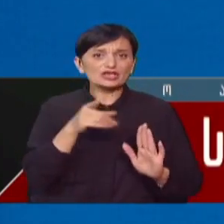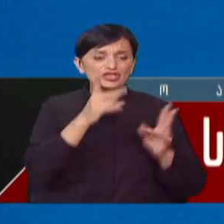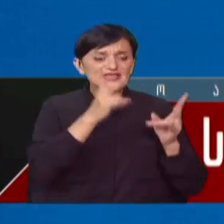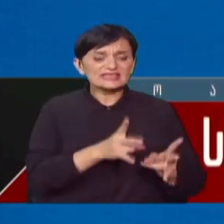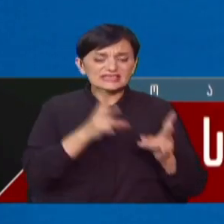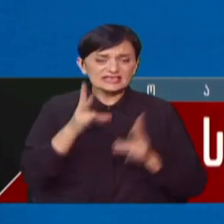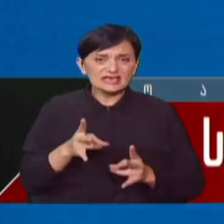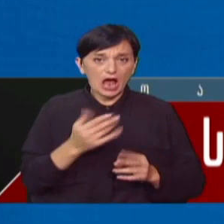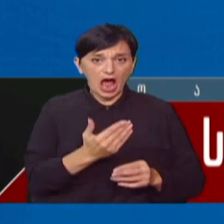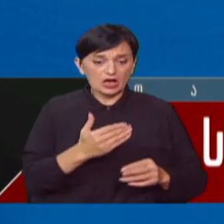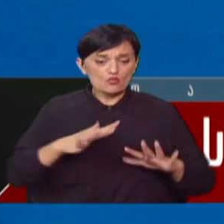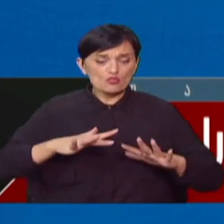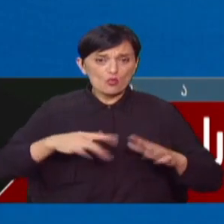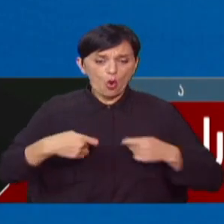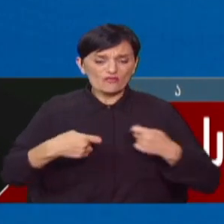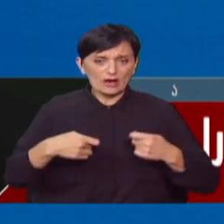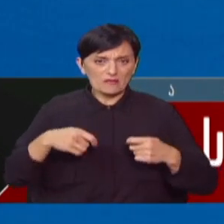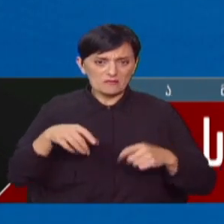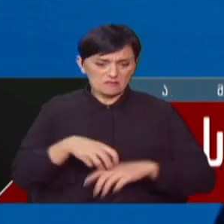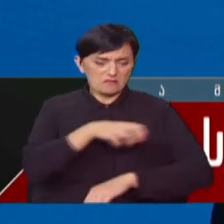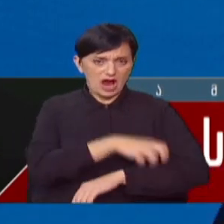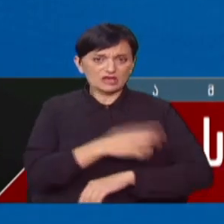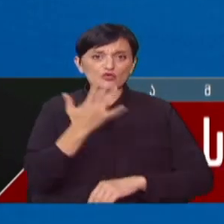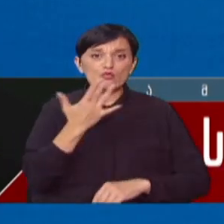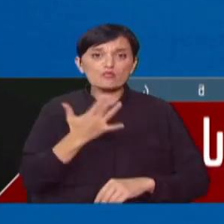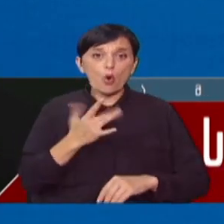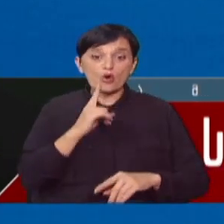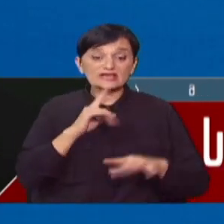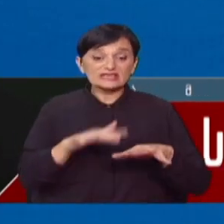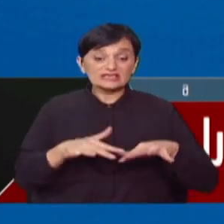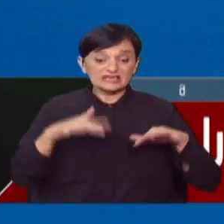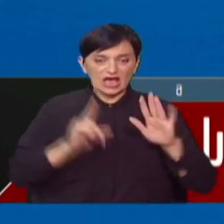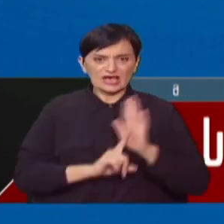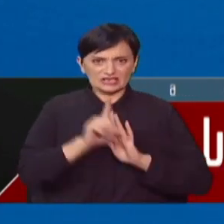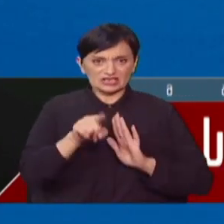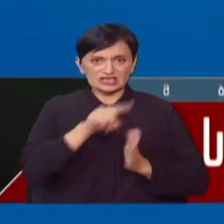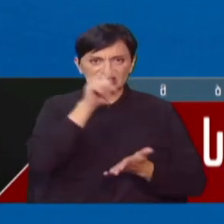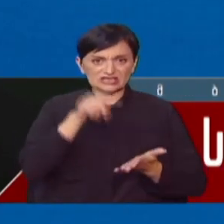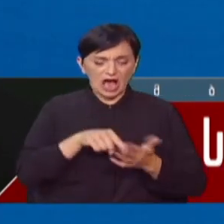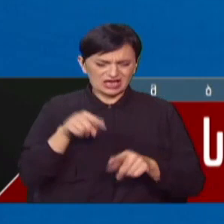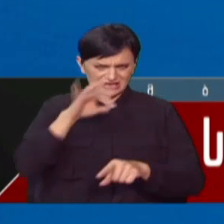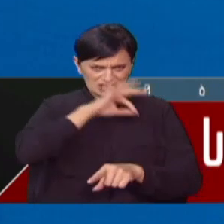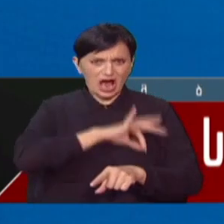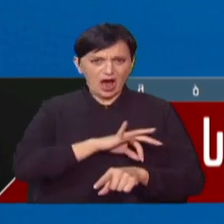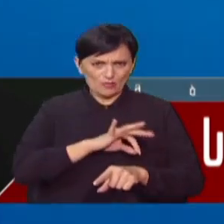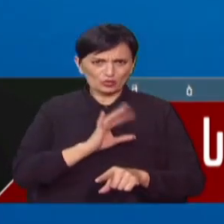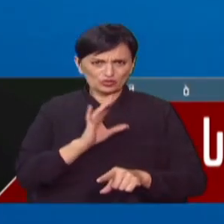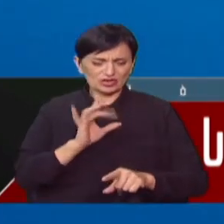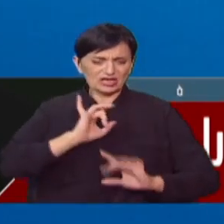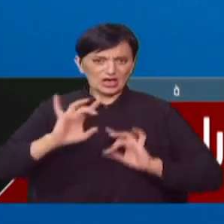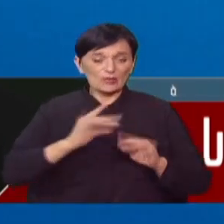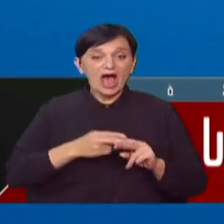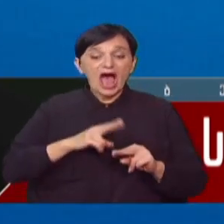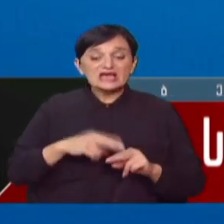მოვაჭრე პარტია საპოლიტიკური სესიის გახსნის დროს ამ საკითხს გამოიყენებდა გარკვეული ეპატაჟისთვის. ეს